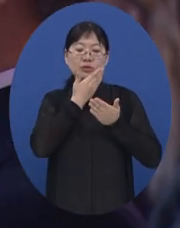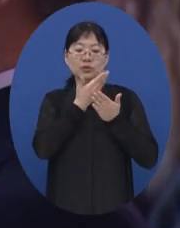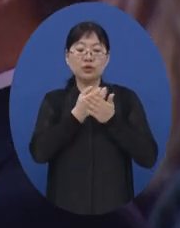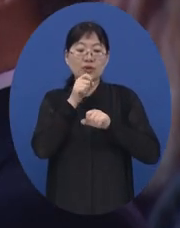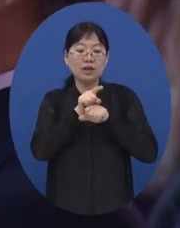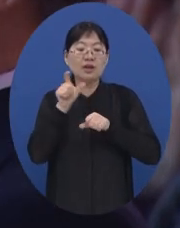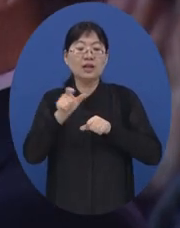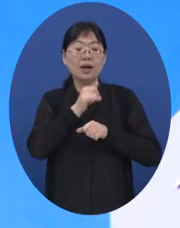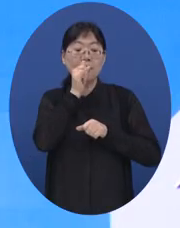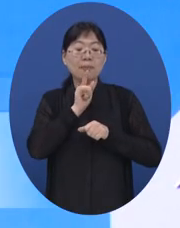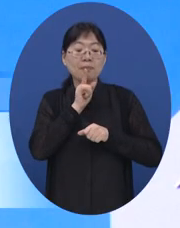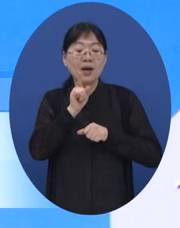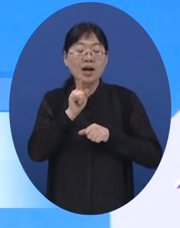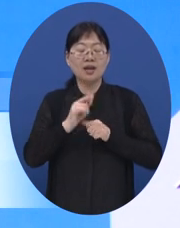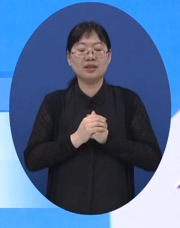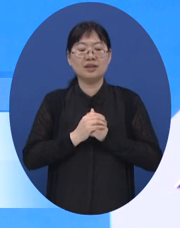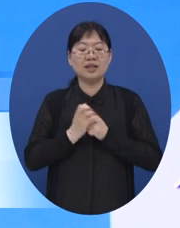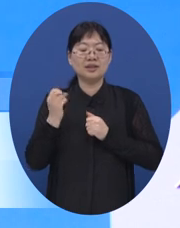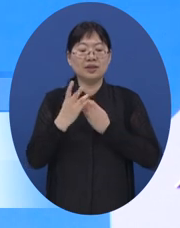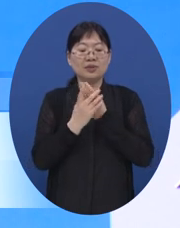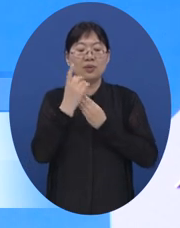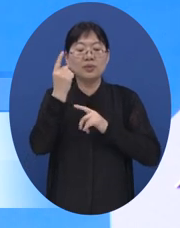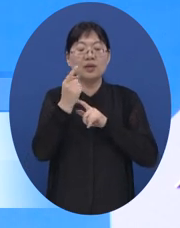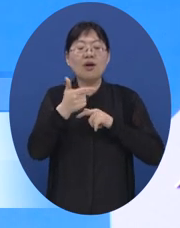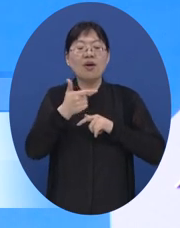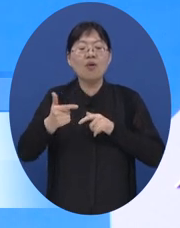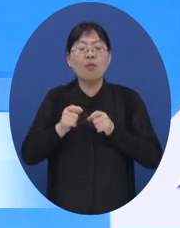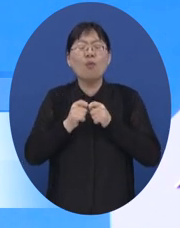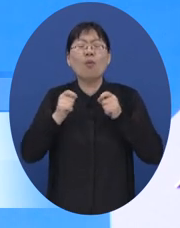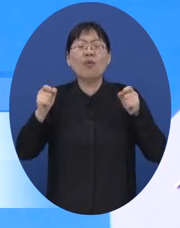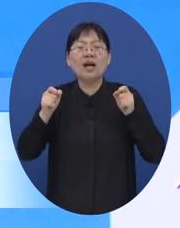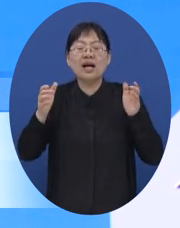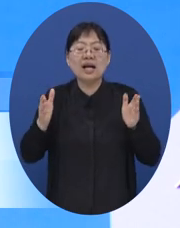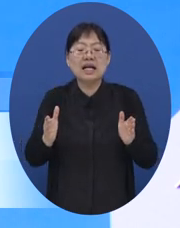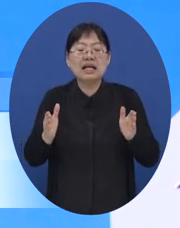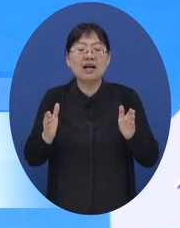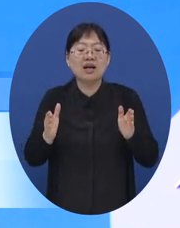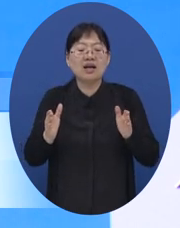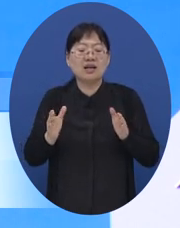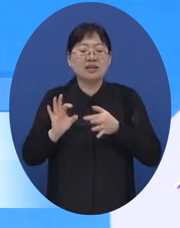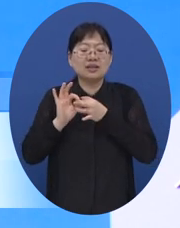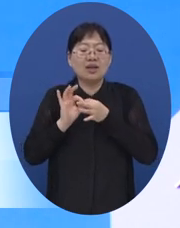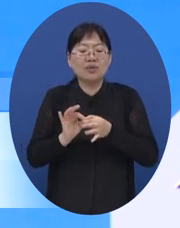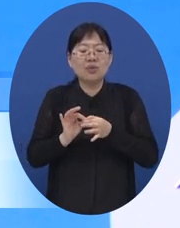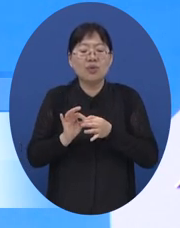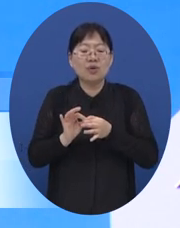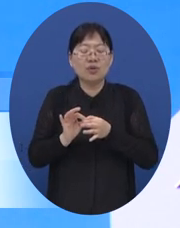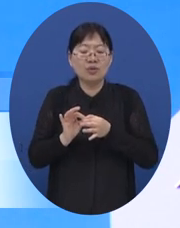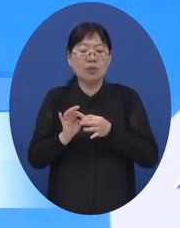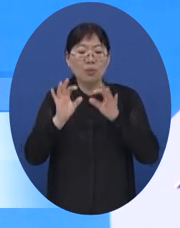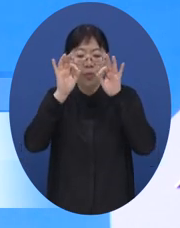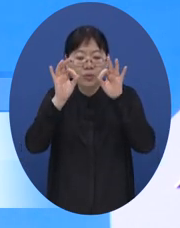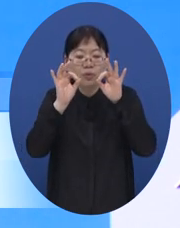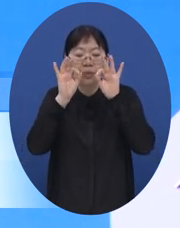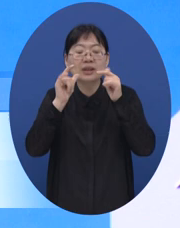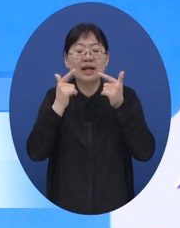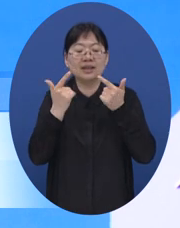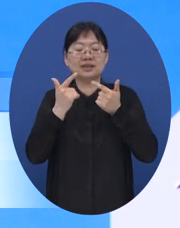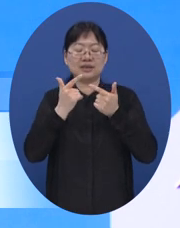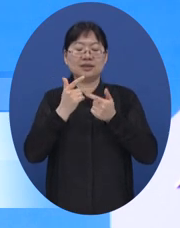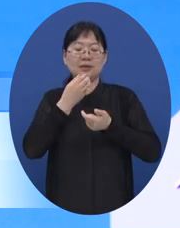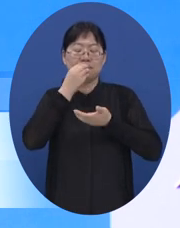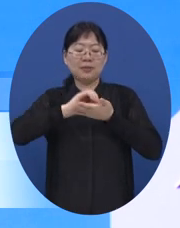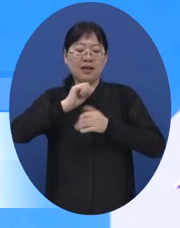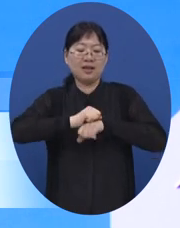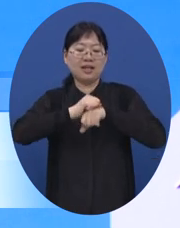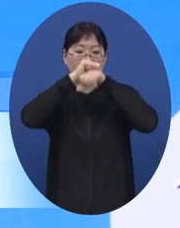강조했습니다 s v 진우 pk 셴 위 콰이 드 루프 해킹 dows